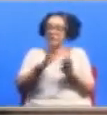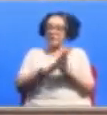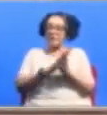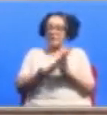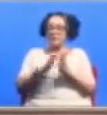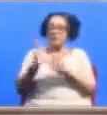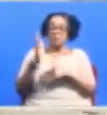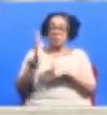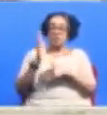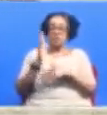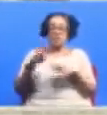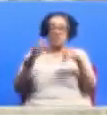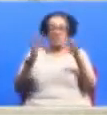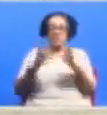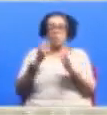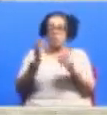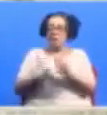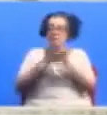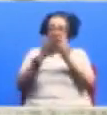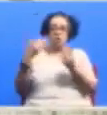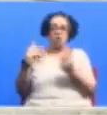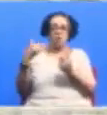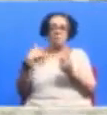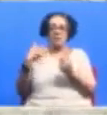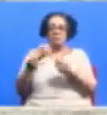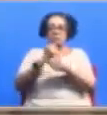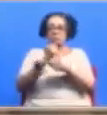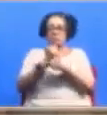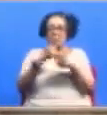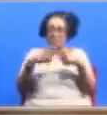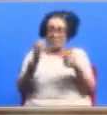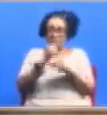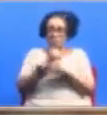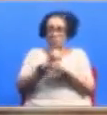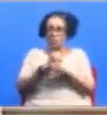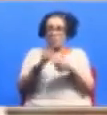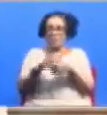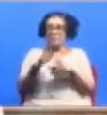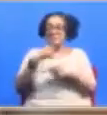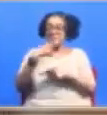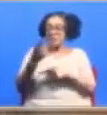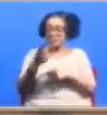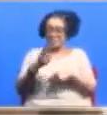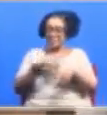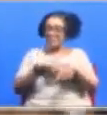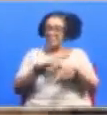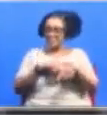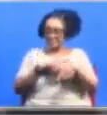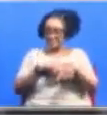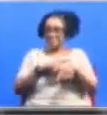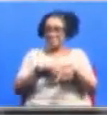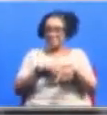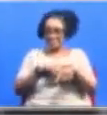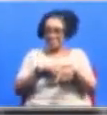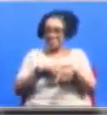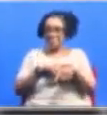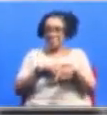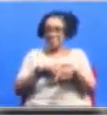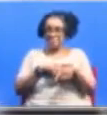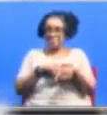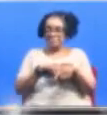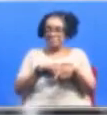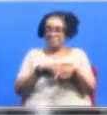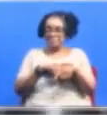usalama wanaoshukiwa kuwasaidia wezi wa mifugo kutekeleza uhalifu, akiwaambia siku zao zimehesabiwa. Hali